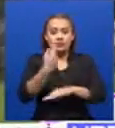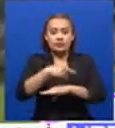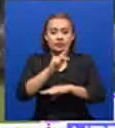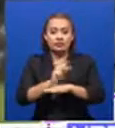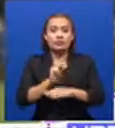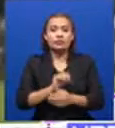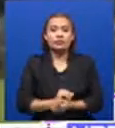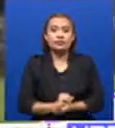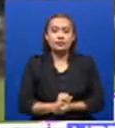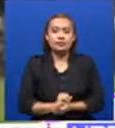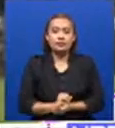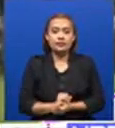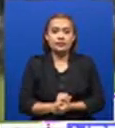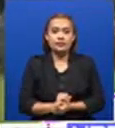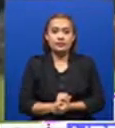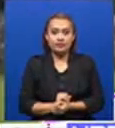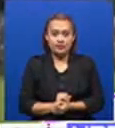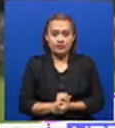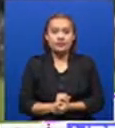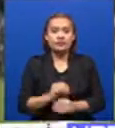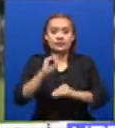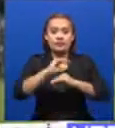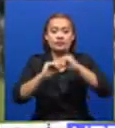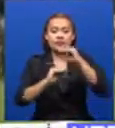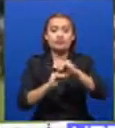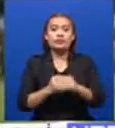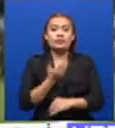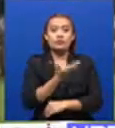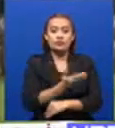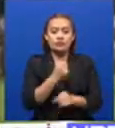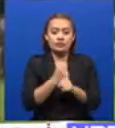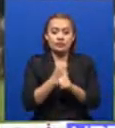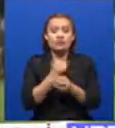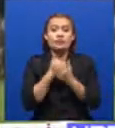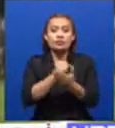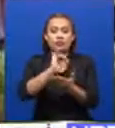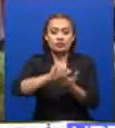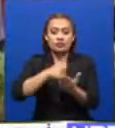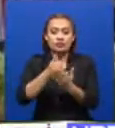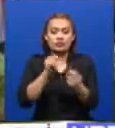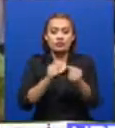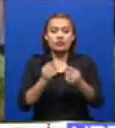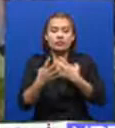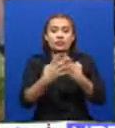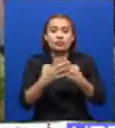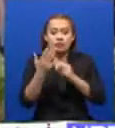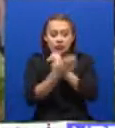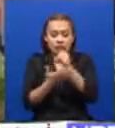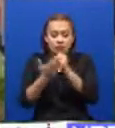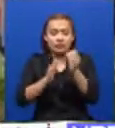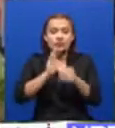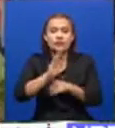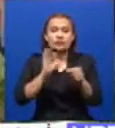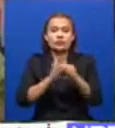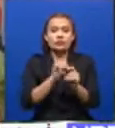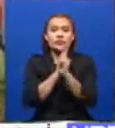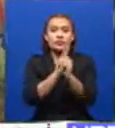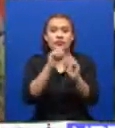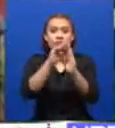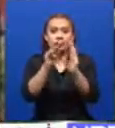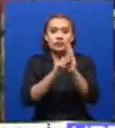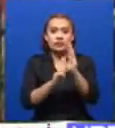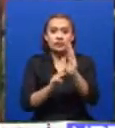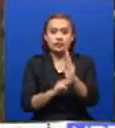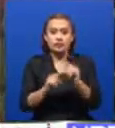พลตำรวจเอกชัชวาลกล่าวว่าโครงการนี้จัดขึ้นเพื่อบำบัดฟื้นฟูผู้ต้องขังคดียาเสพติดตามนโยบายรัฐบาลซึ่งส่งผล